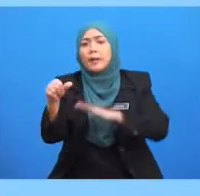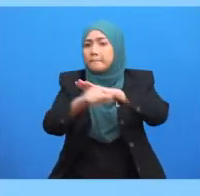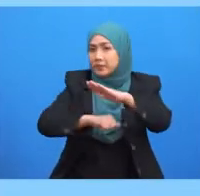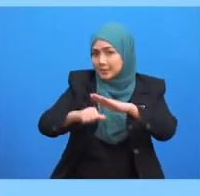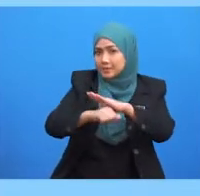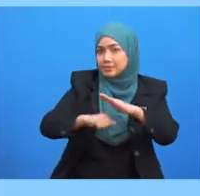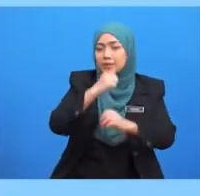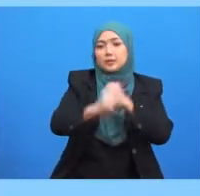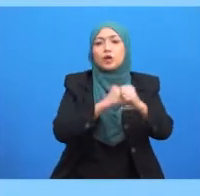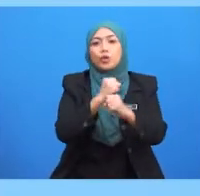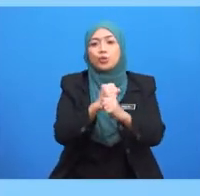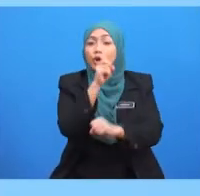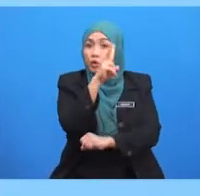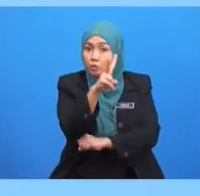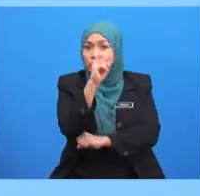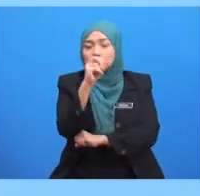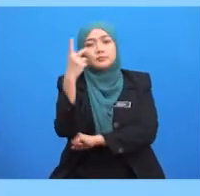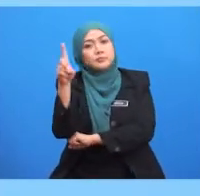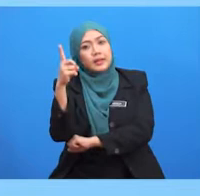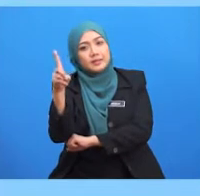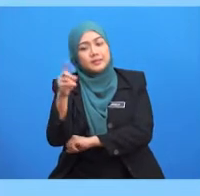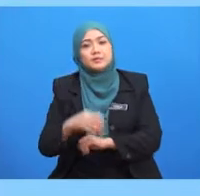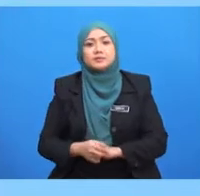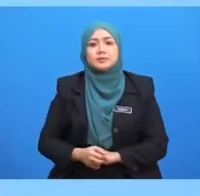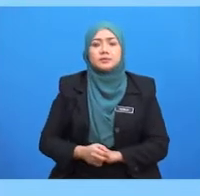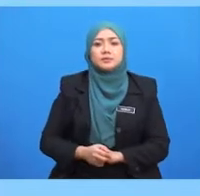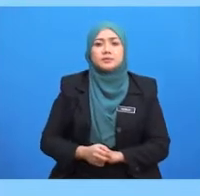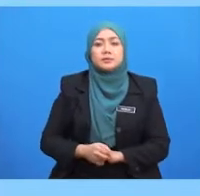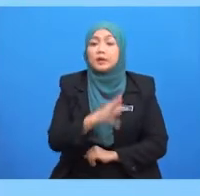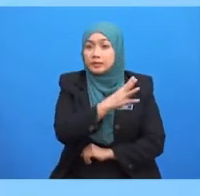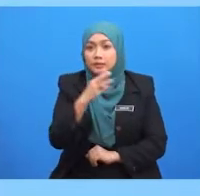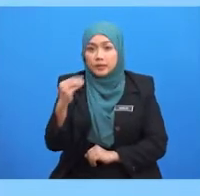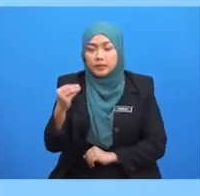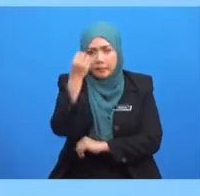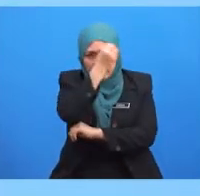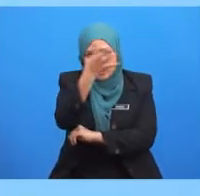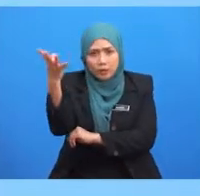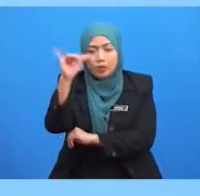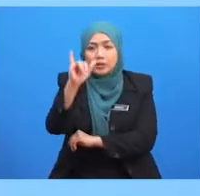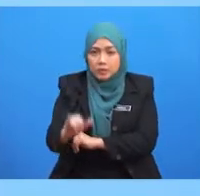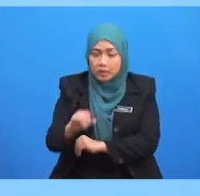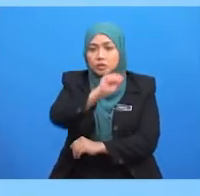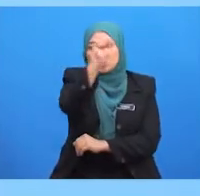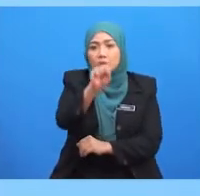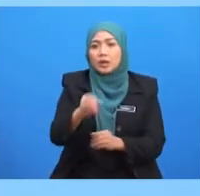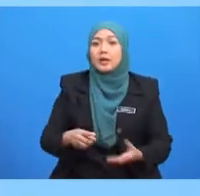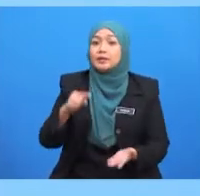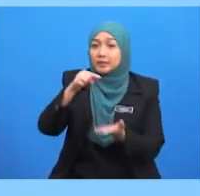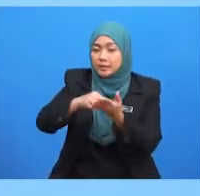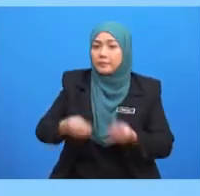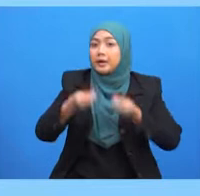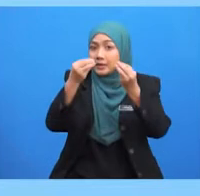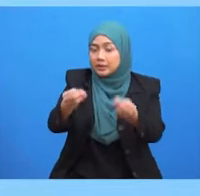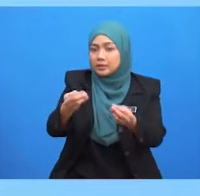berasaskan tahun 2011 magnet halo Mbak Jumat yang diberikan ialah